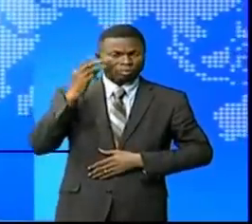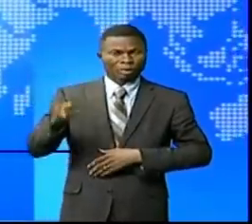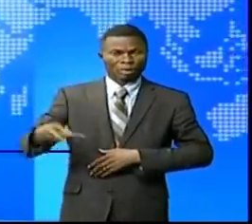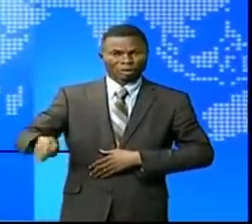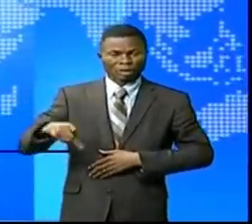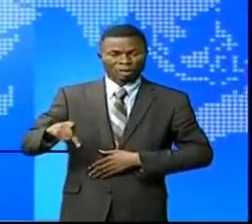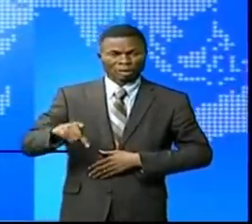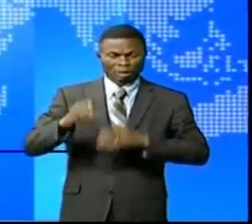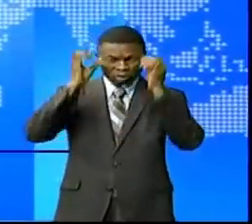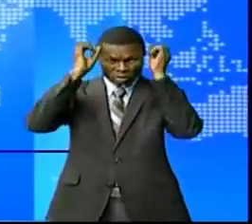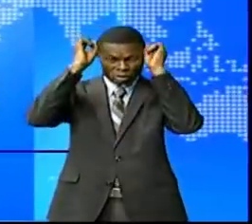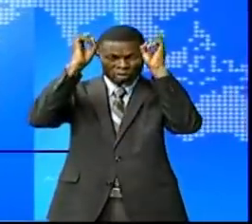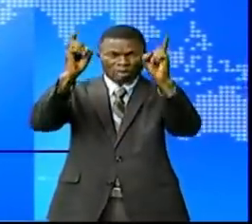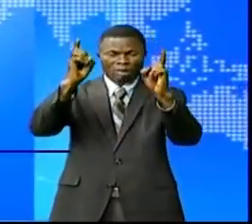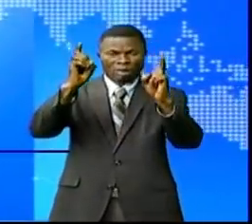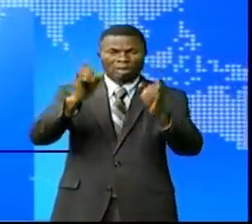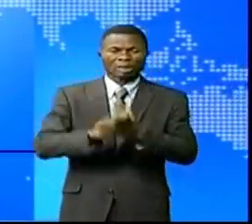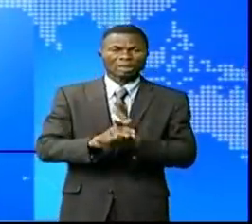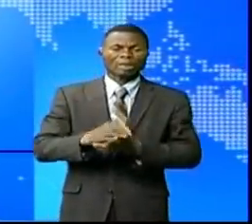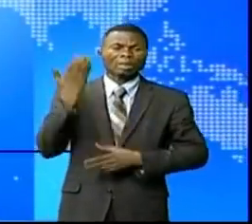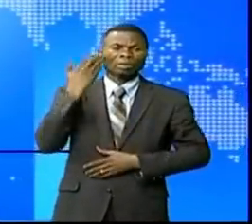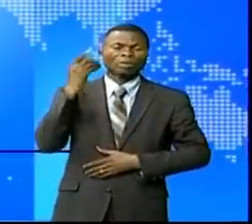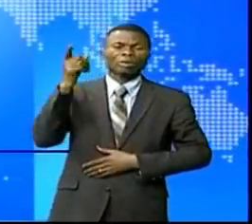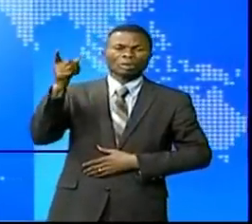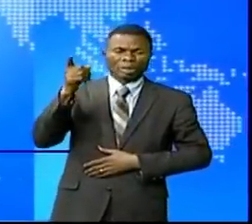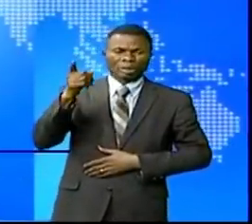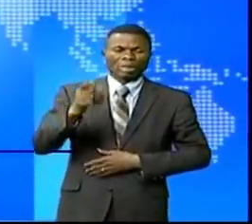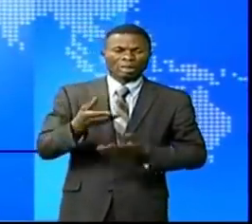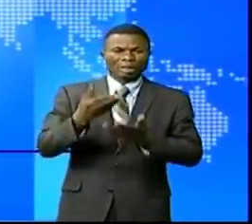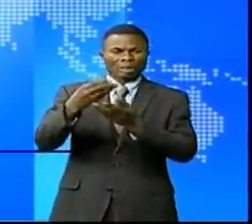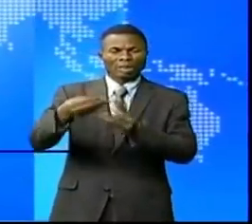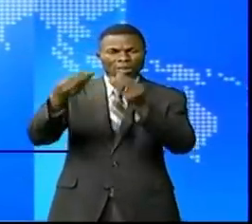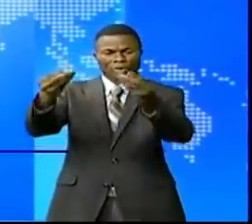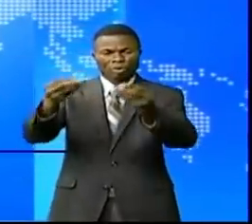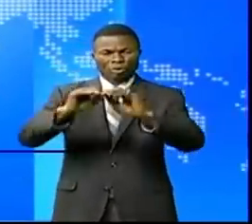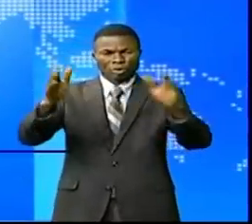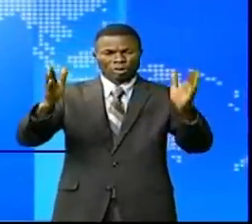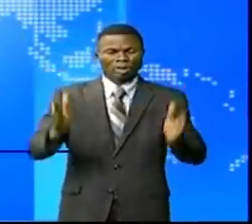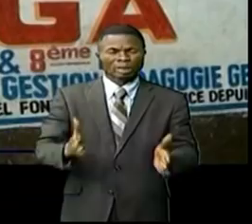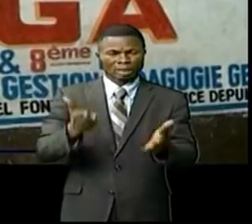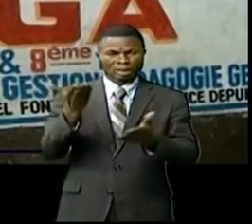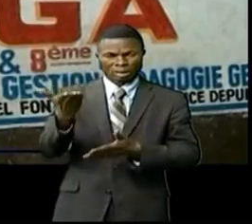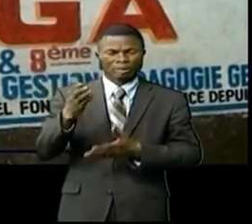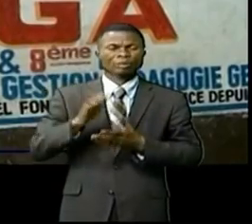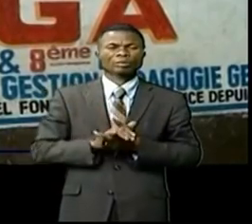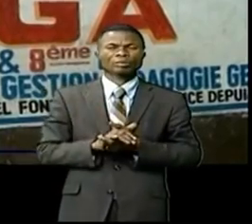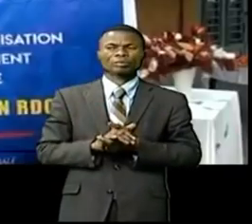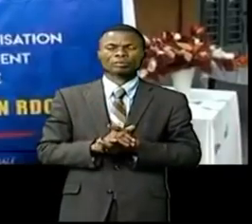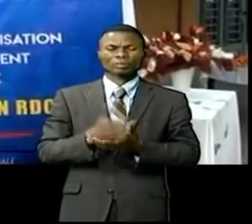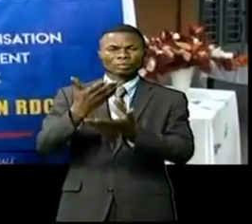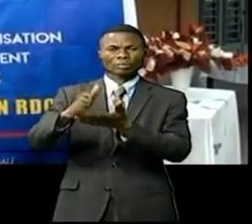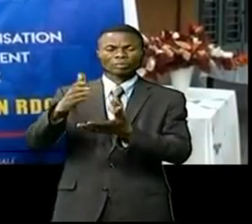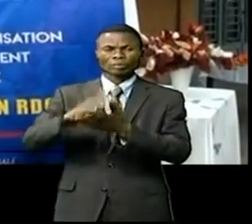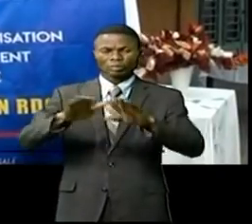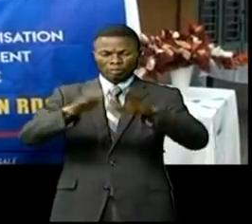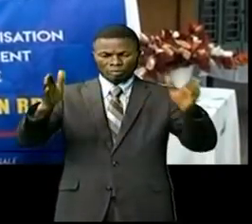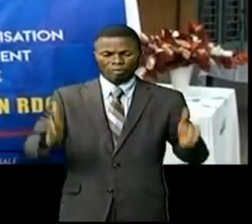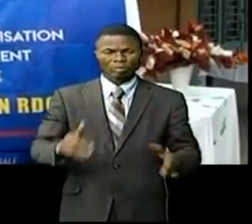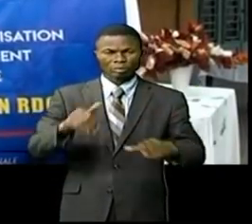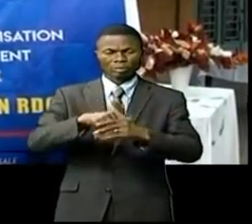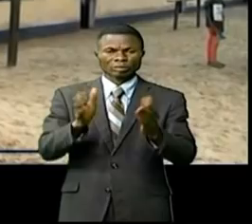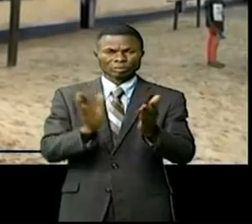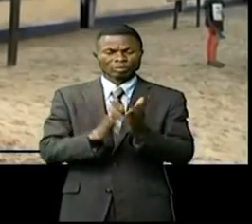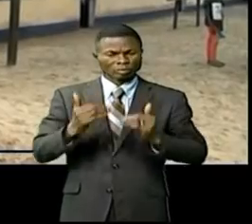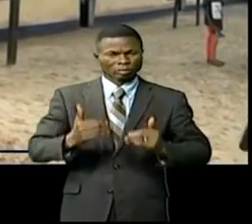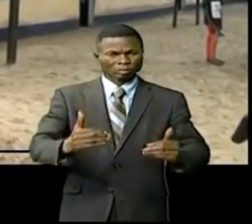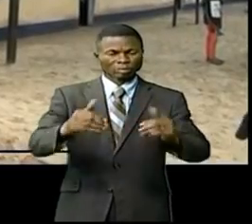de l'éducation, Charles Mboutamoutou, qui a procédé à la remise officielle. La distribution de bancs dans des écoles se